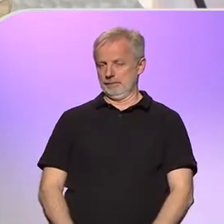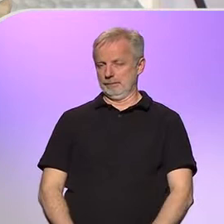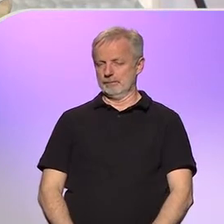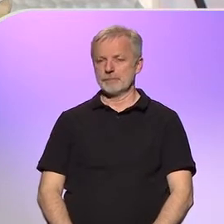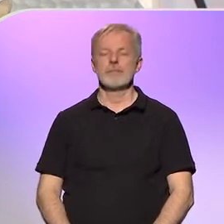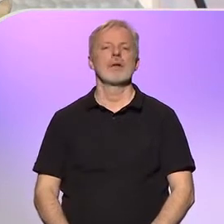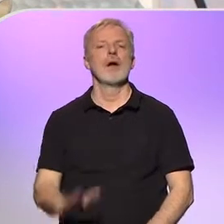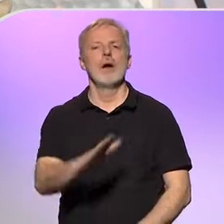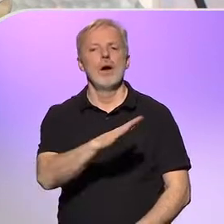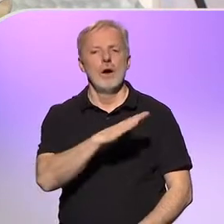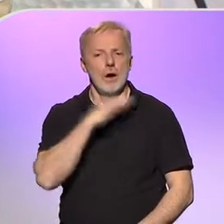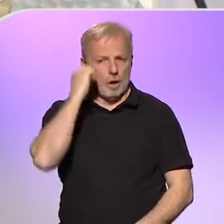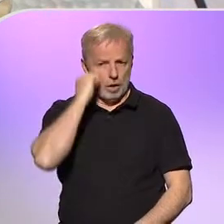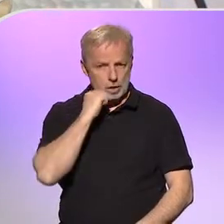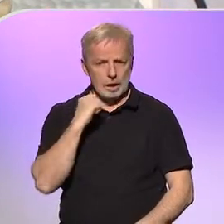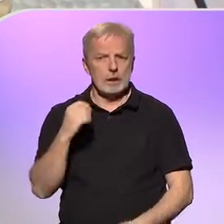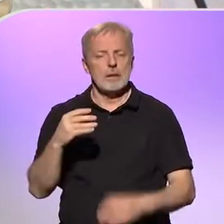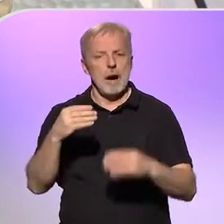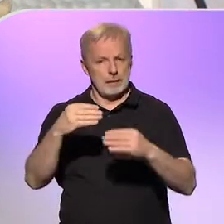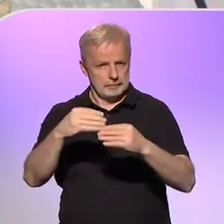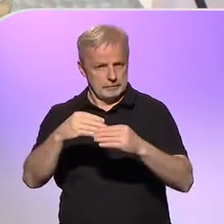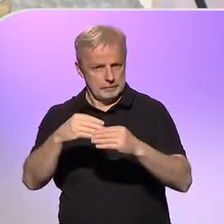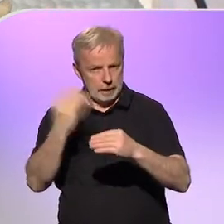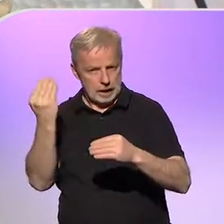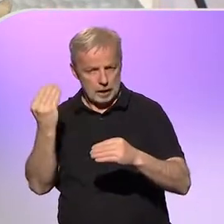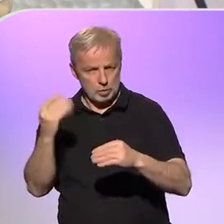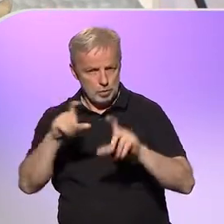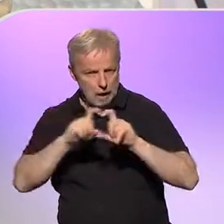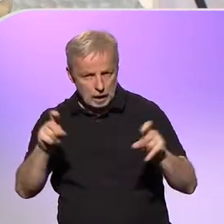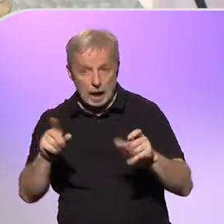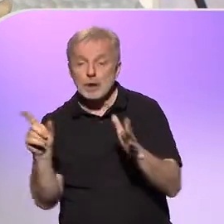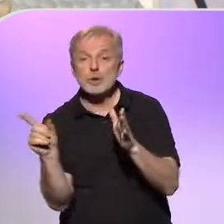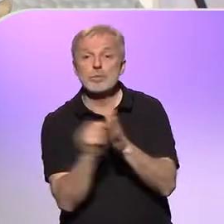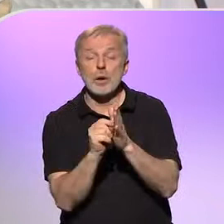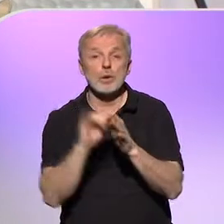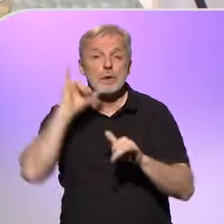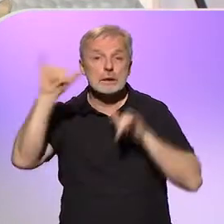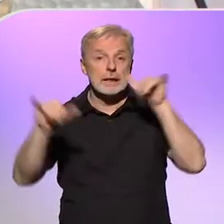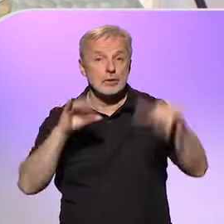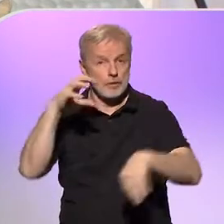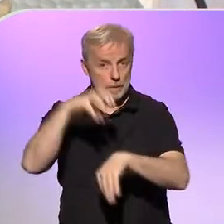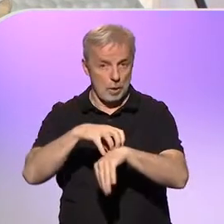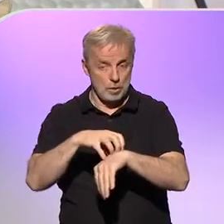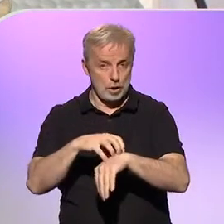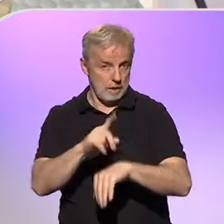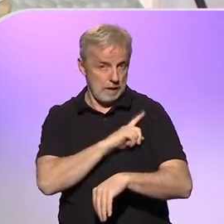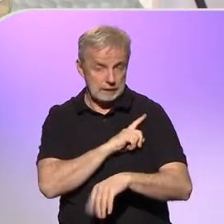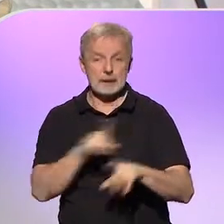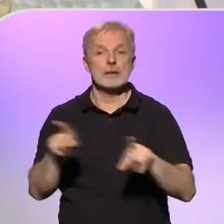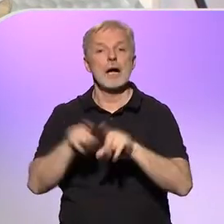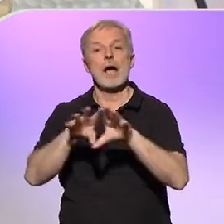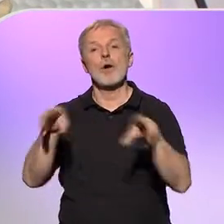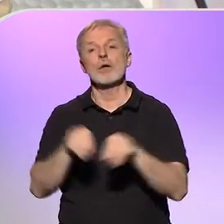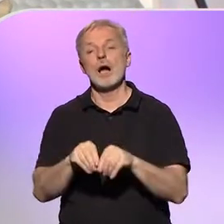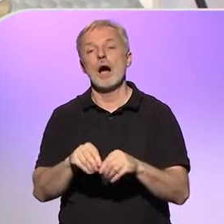Často lidé mívají u své karty bankovní cestovní pojištění nejenom pro sebe, ale i pro celou rodinu. Je to